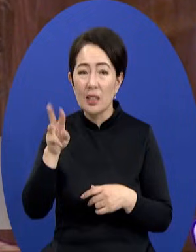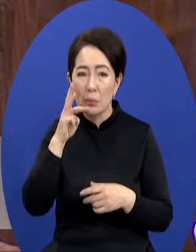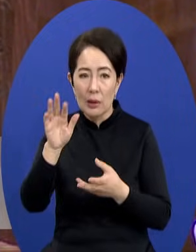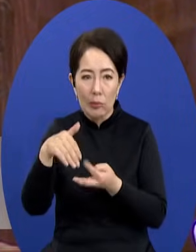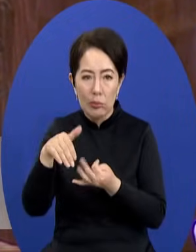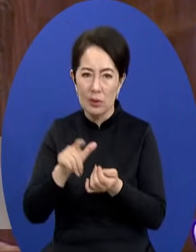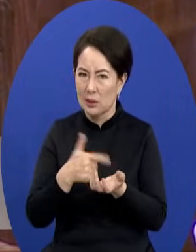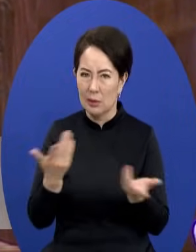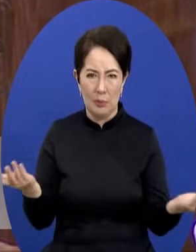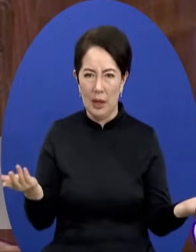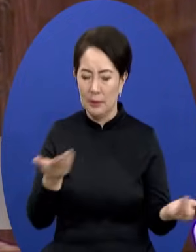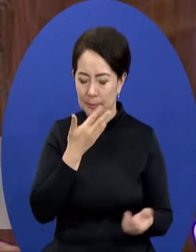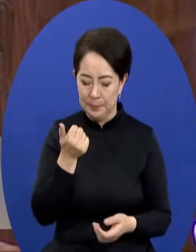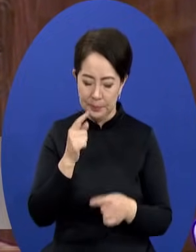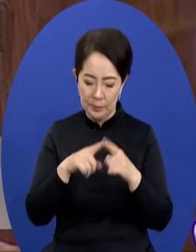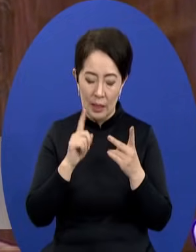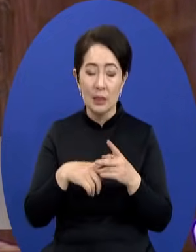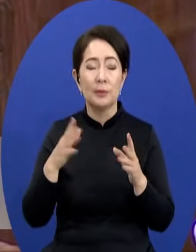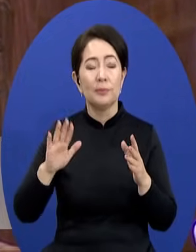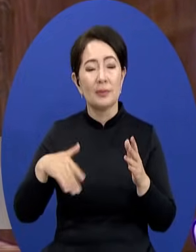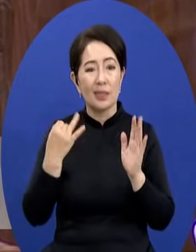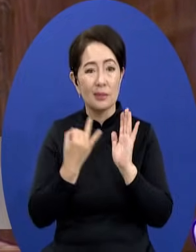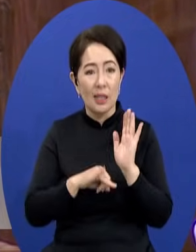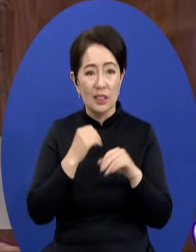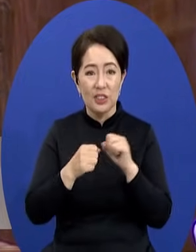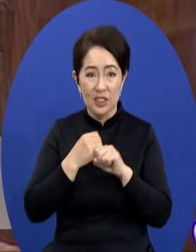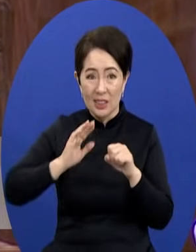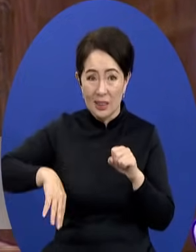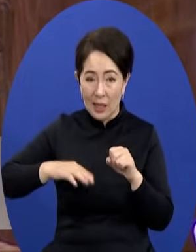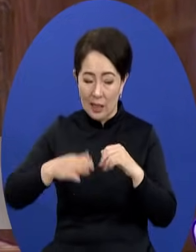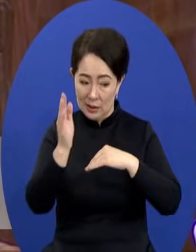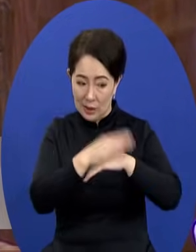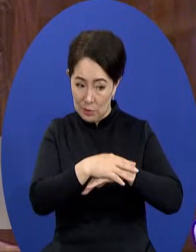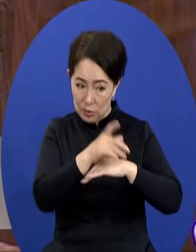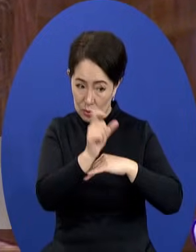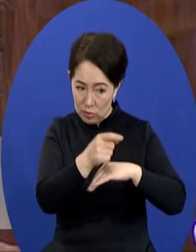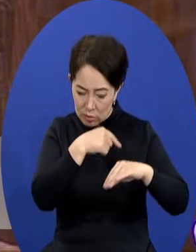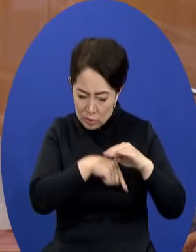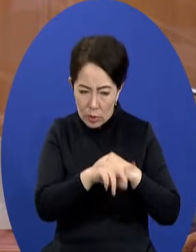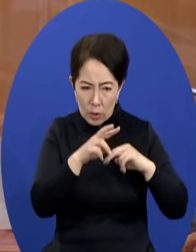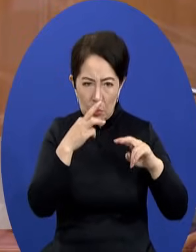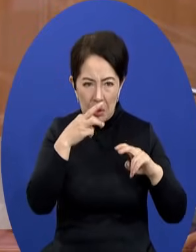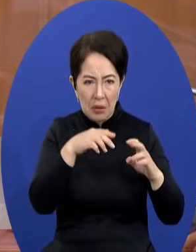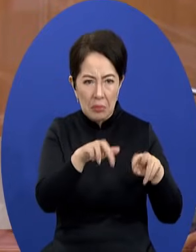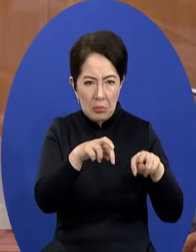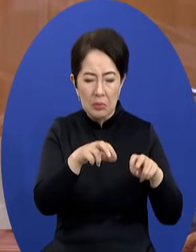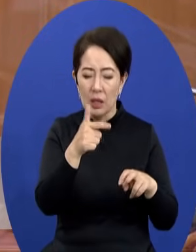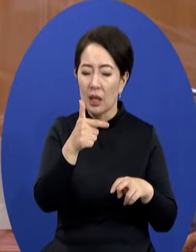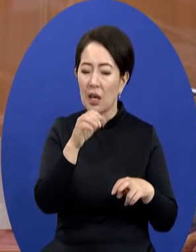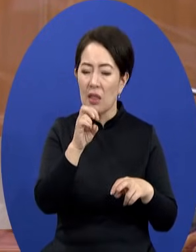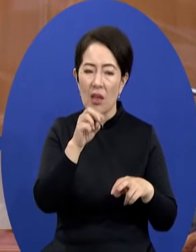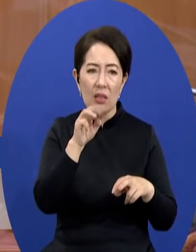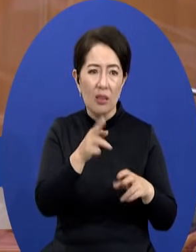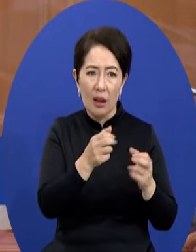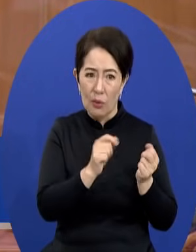А дээрээс нь саяын тэр одоо 70 жилийн дараа нас барсан хүний тэр генетик мэдээллийг цуглуулах бас шаардлага ер нь байхгүй шүү дээ. Тэгэхээр захим стратеги гаргана гэдэг